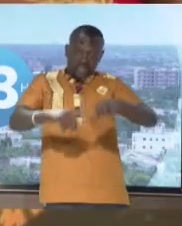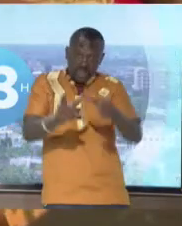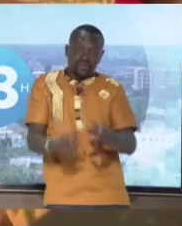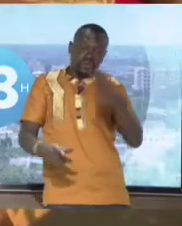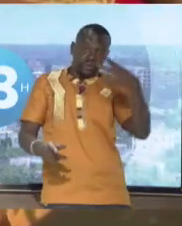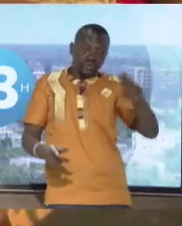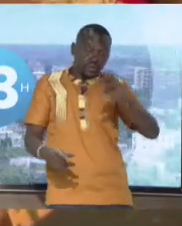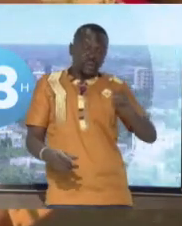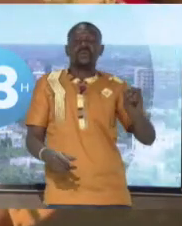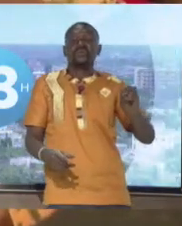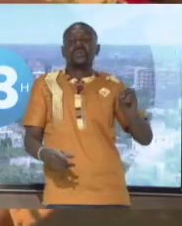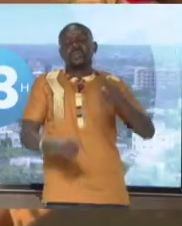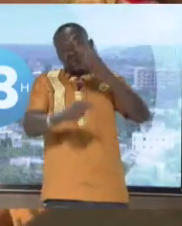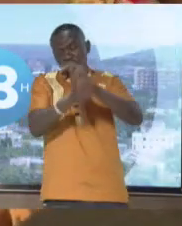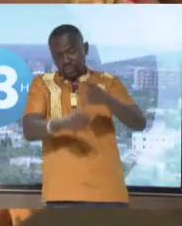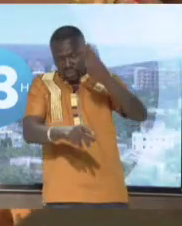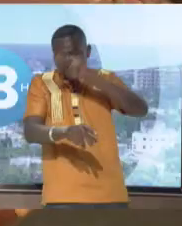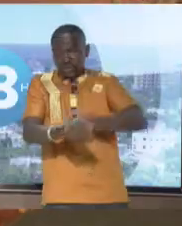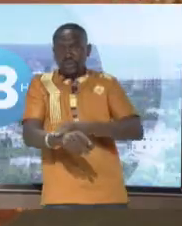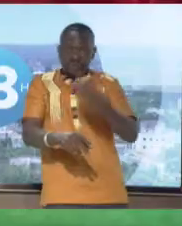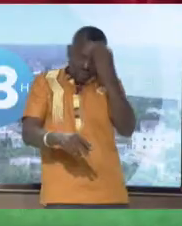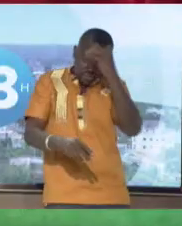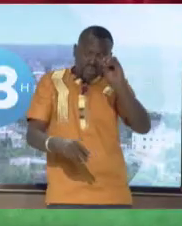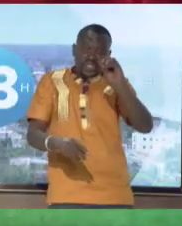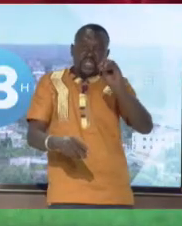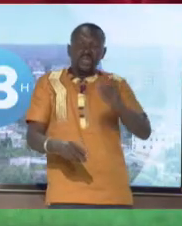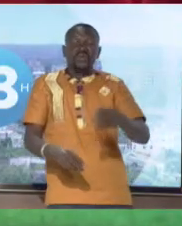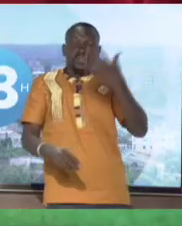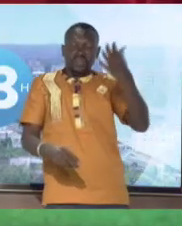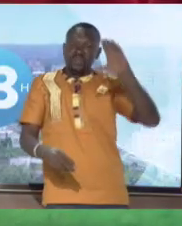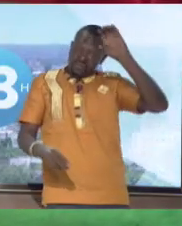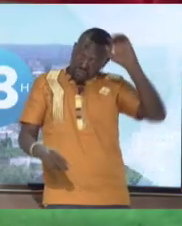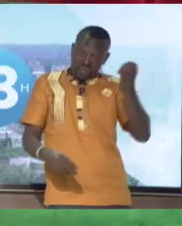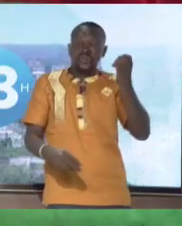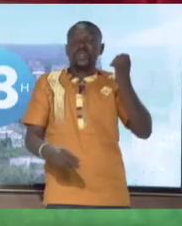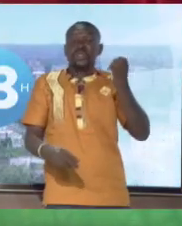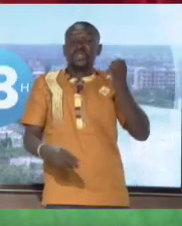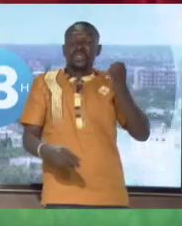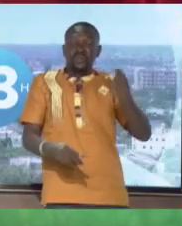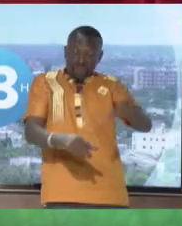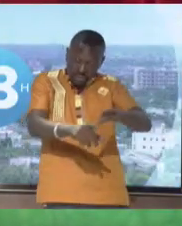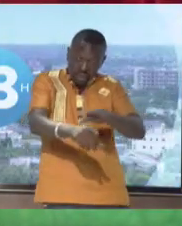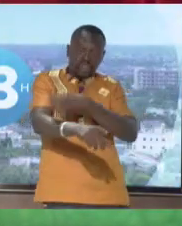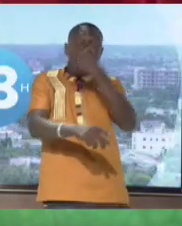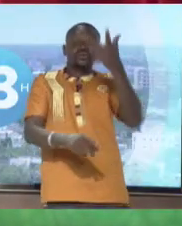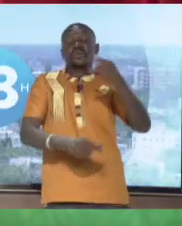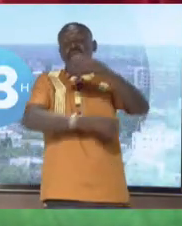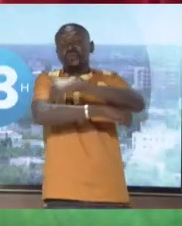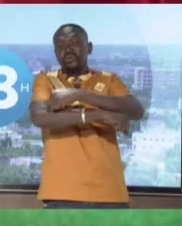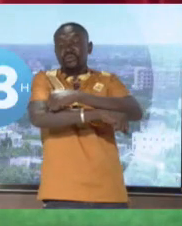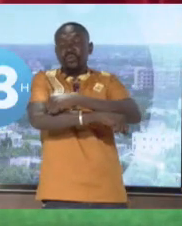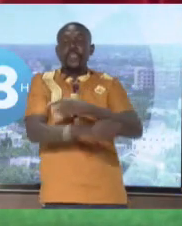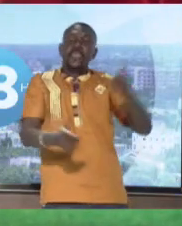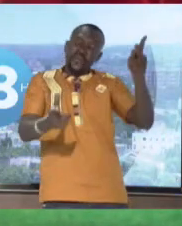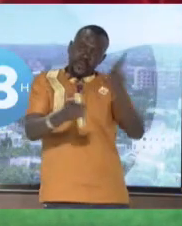Ouagadougou. Les activités qui marqueront officiellement la tenue de la 5e JNA s'étaleront sur 3 jours,